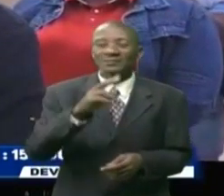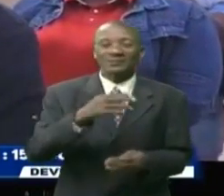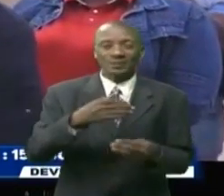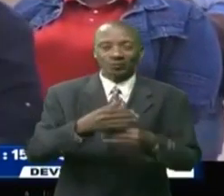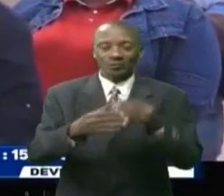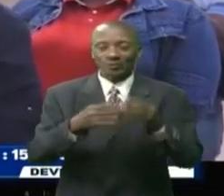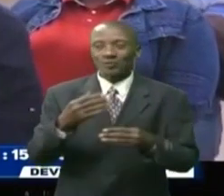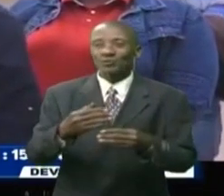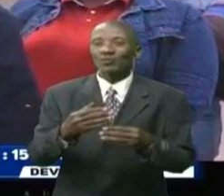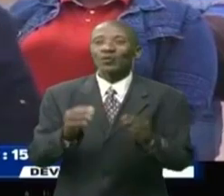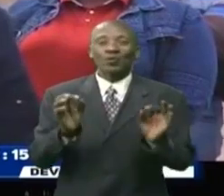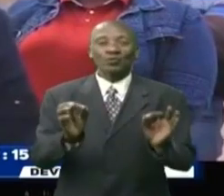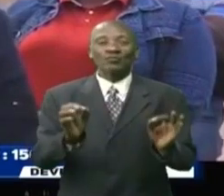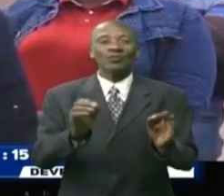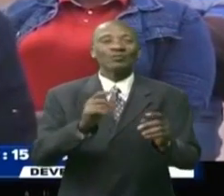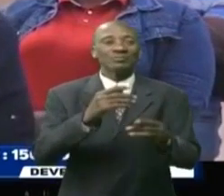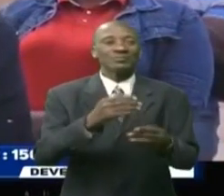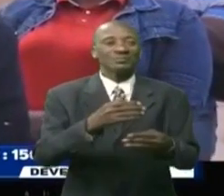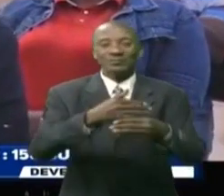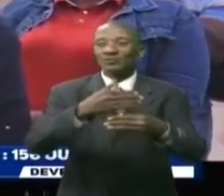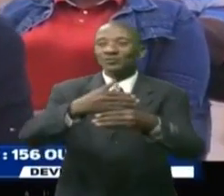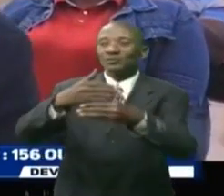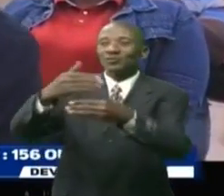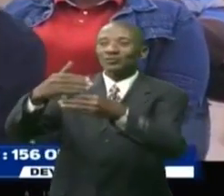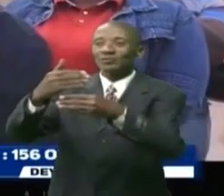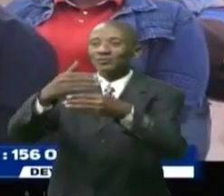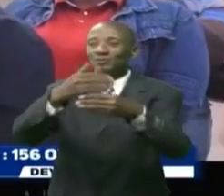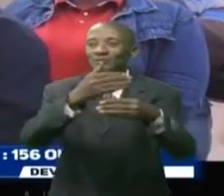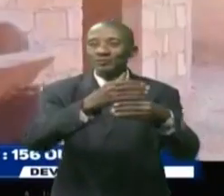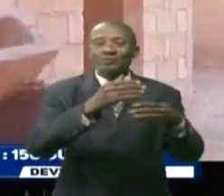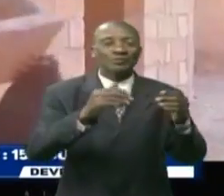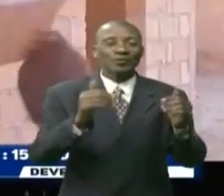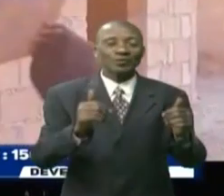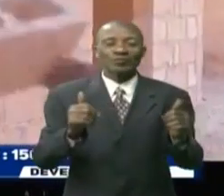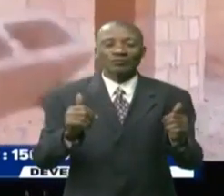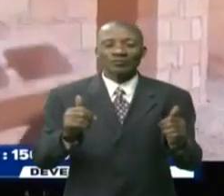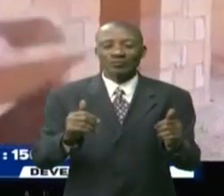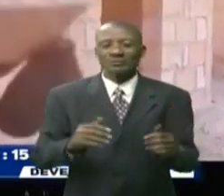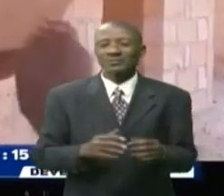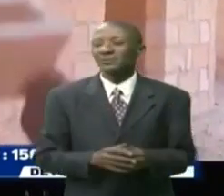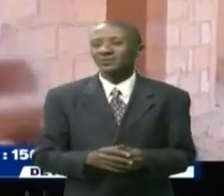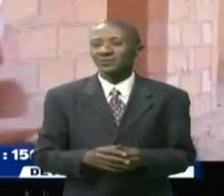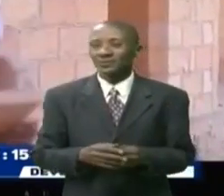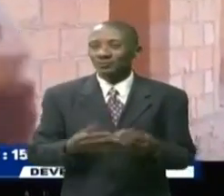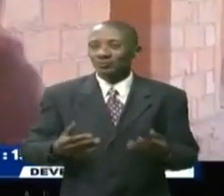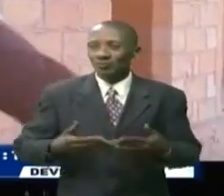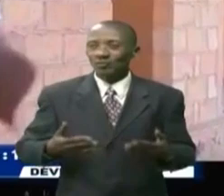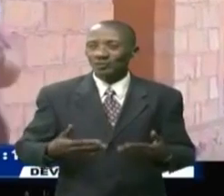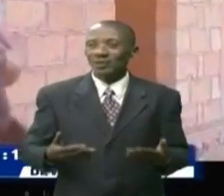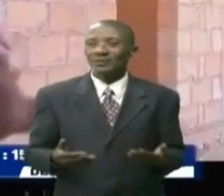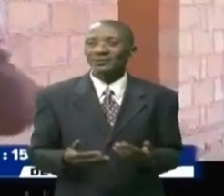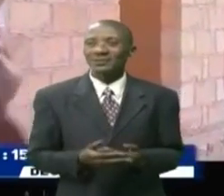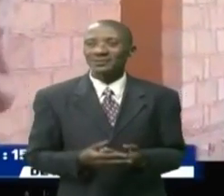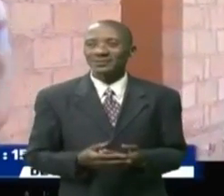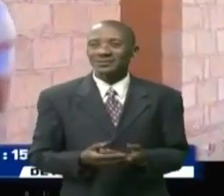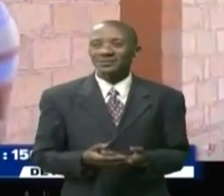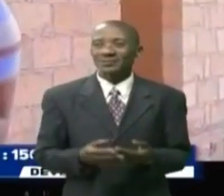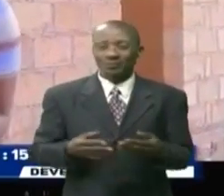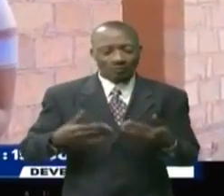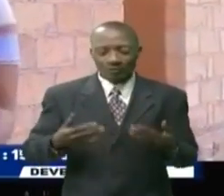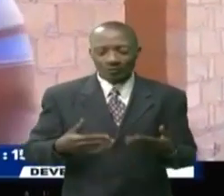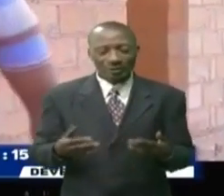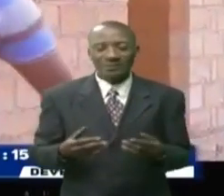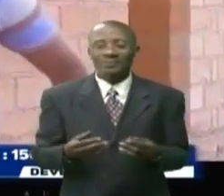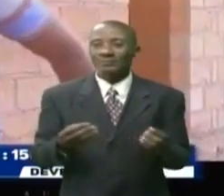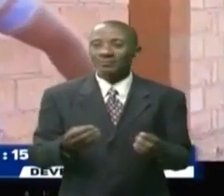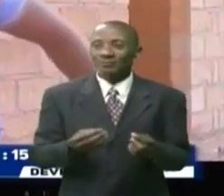étaient faites dans sur les chantiers étaient des briques de terre cuite. On l'a vérifié, c'est bien des briques faites à partir de ciment et